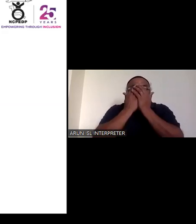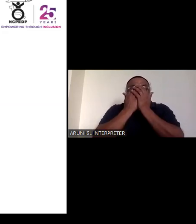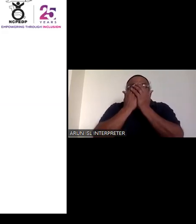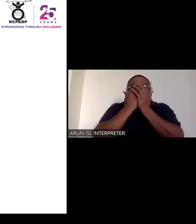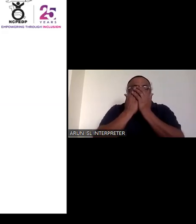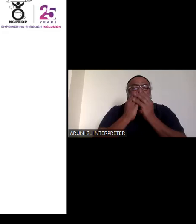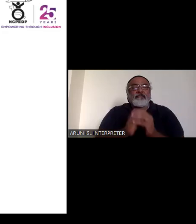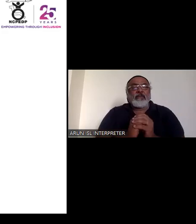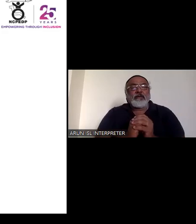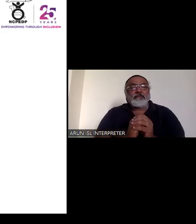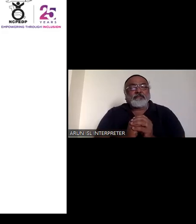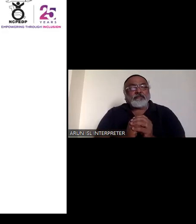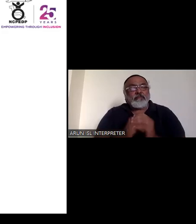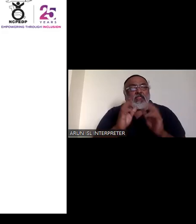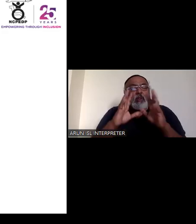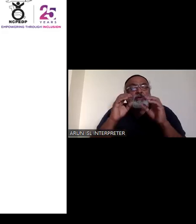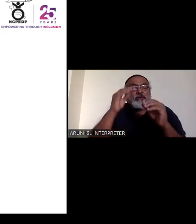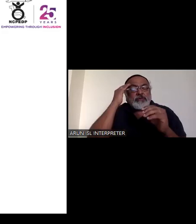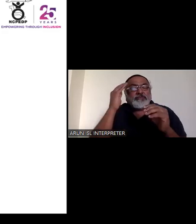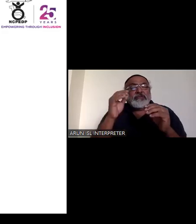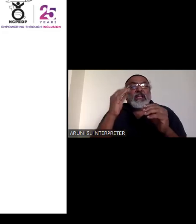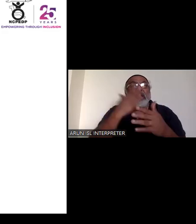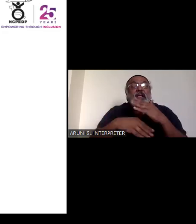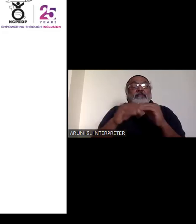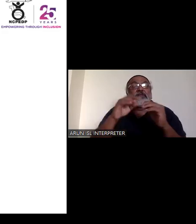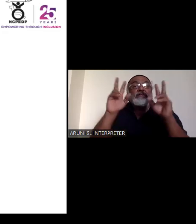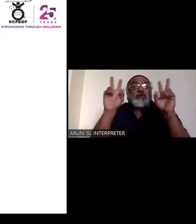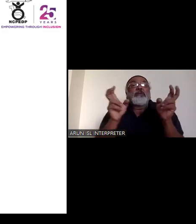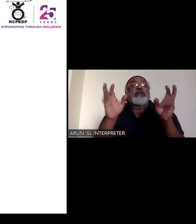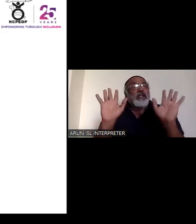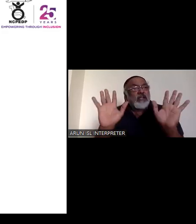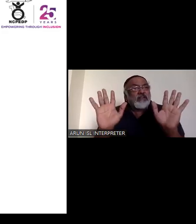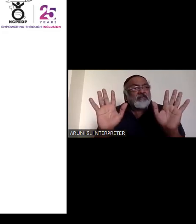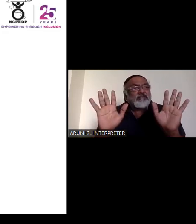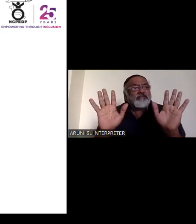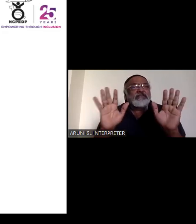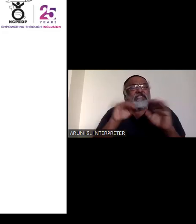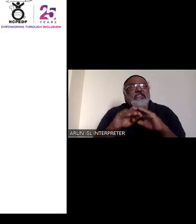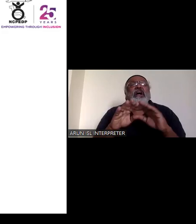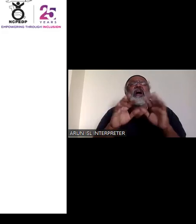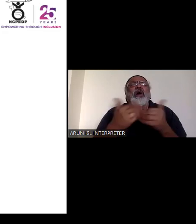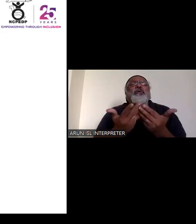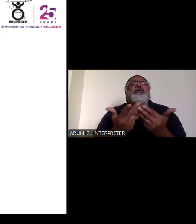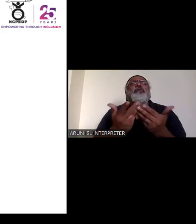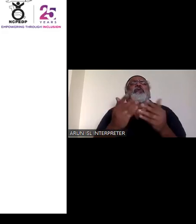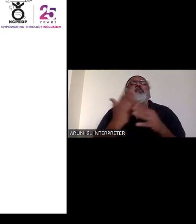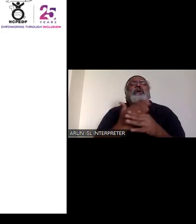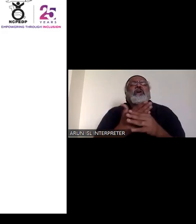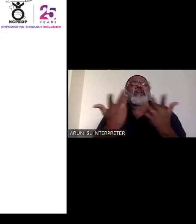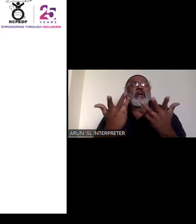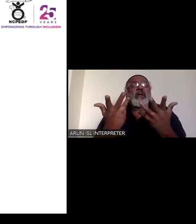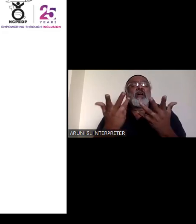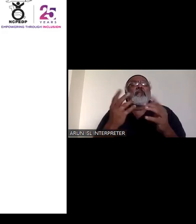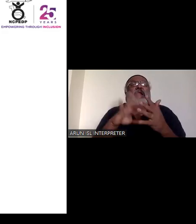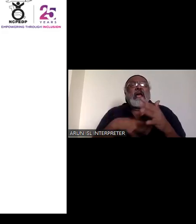एक समझ लें कि विषय है, वह विषय किस तरह से काम करती है, उससे जुड़ी योजनाएं क्या हैं, इसके बारे में